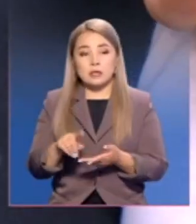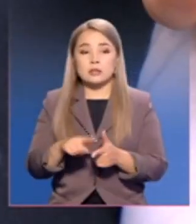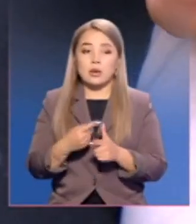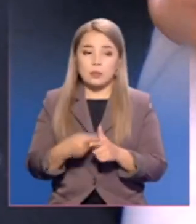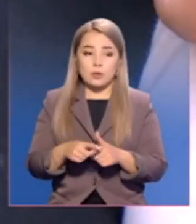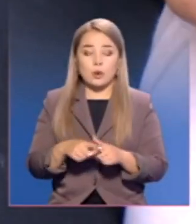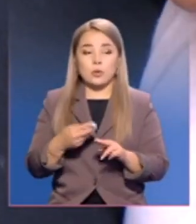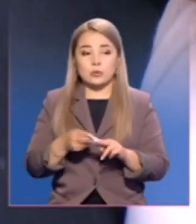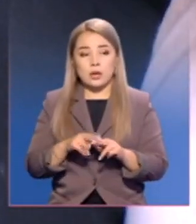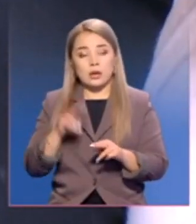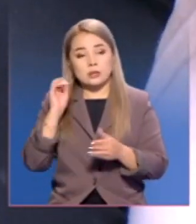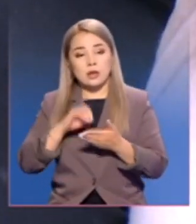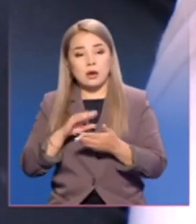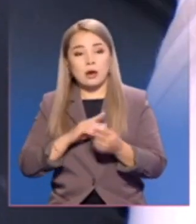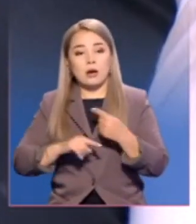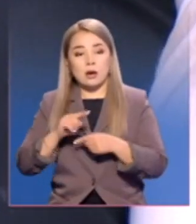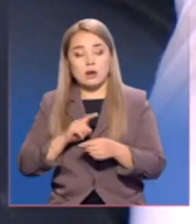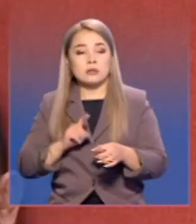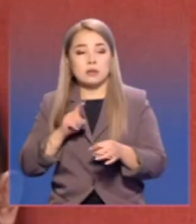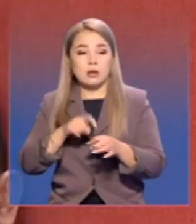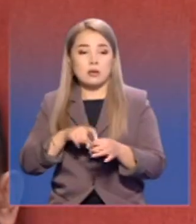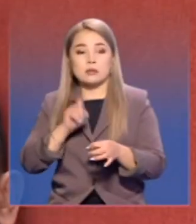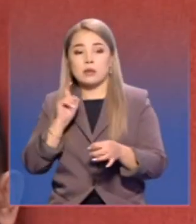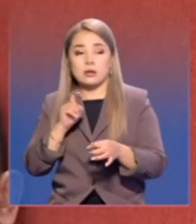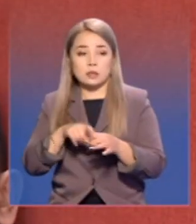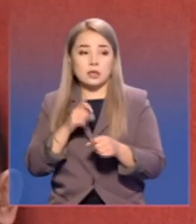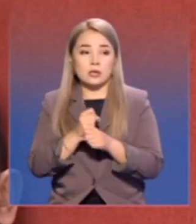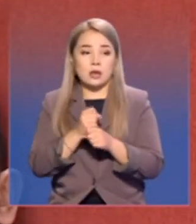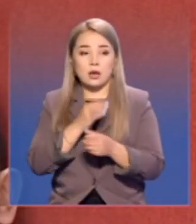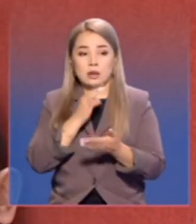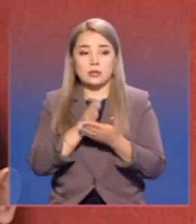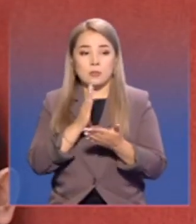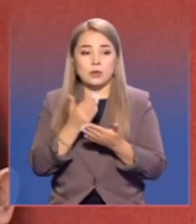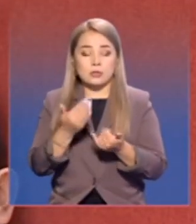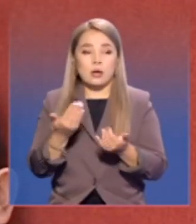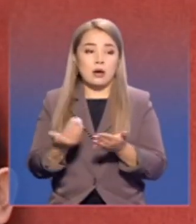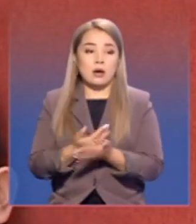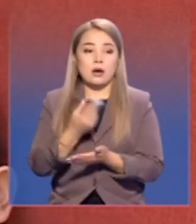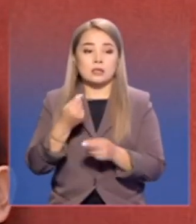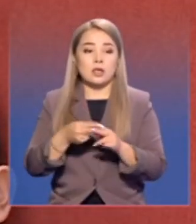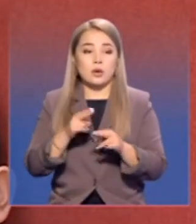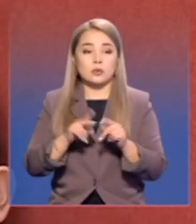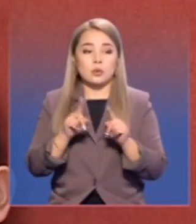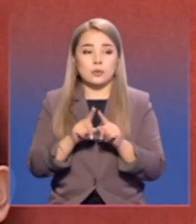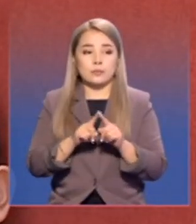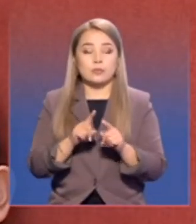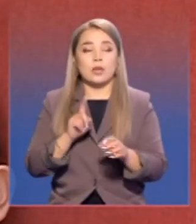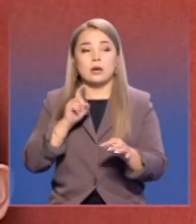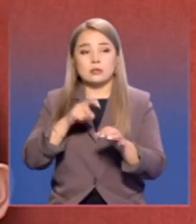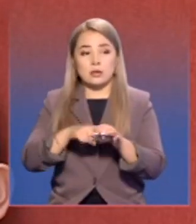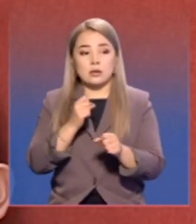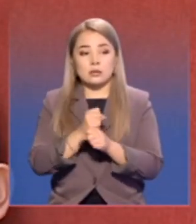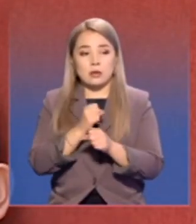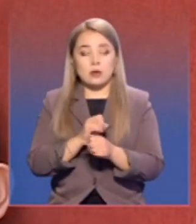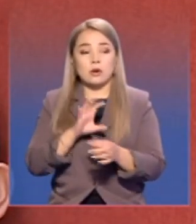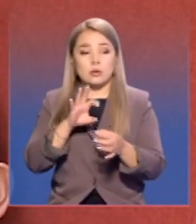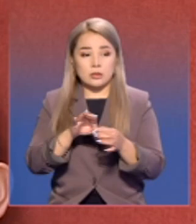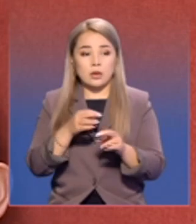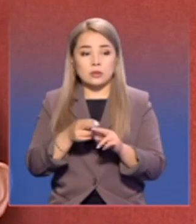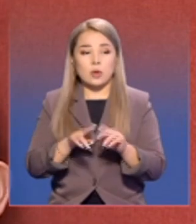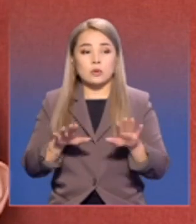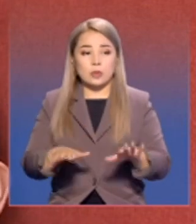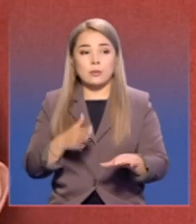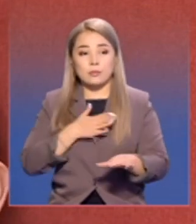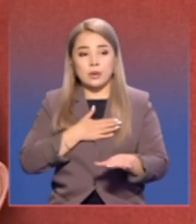немесе сол тарифімді қайта қосуымға жетпейді кейіпкеріміз. Қайтадан ақша салып, сол тарифті қайтадан қосамын. Сол уақытта